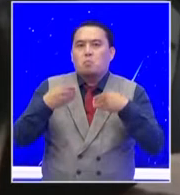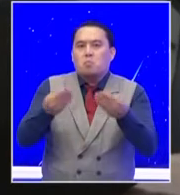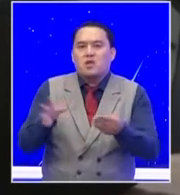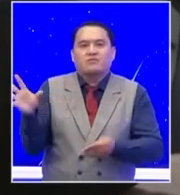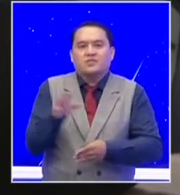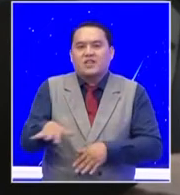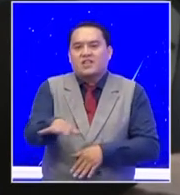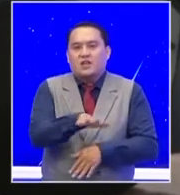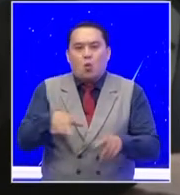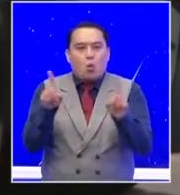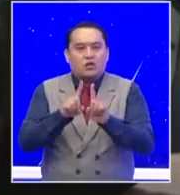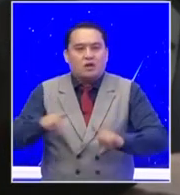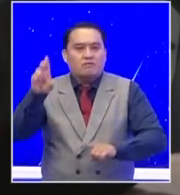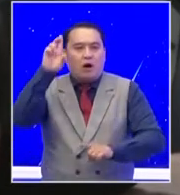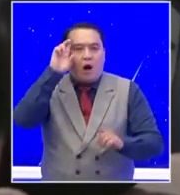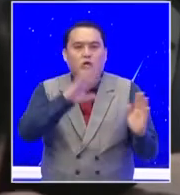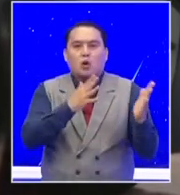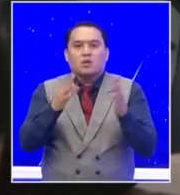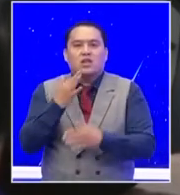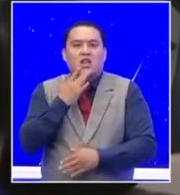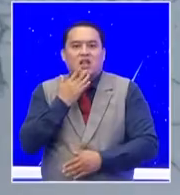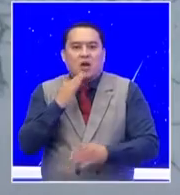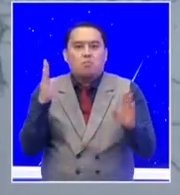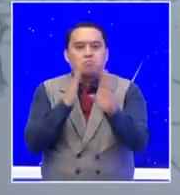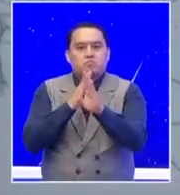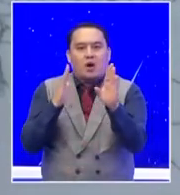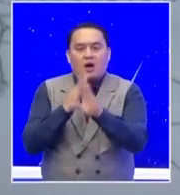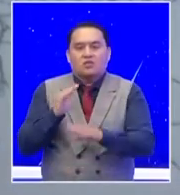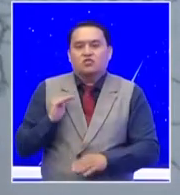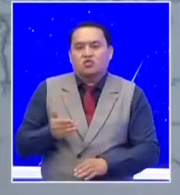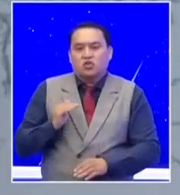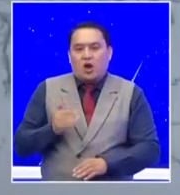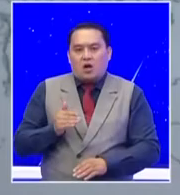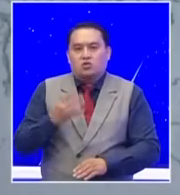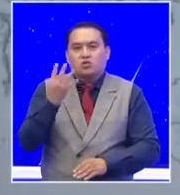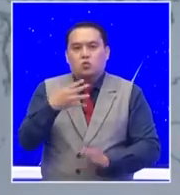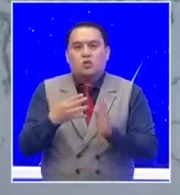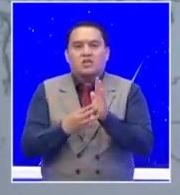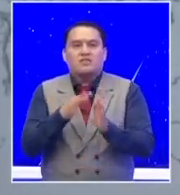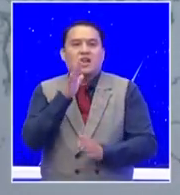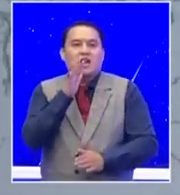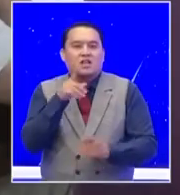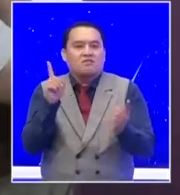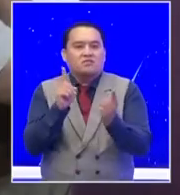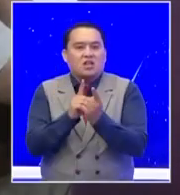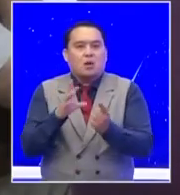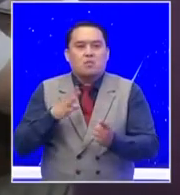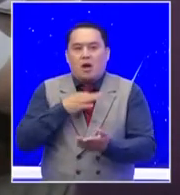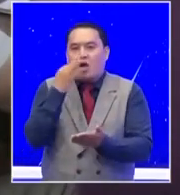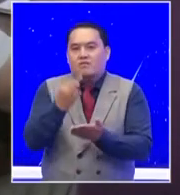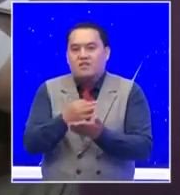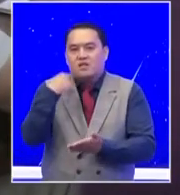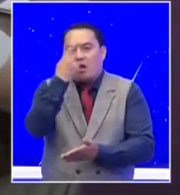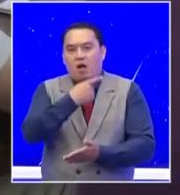всей территории уникального государственного национального природного парка в частные руки на 49 лет. На встрече были и ответственные